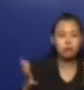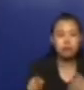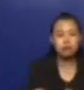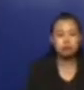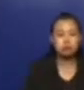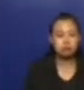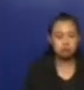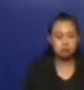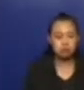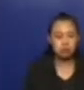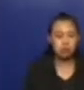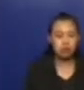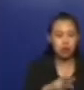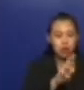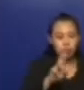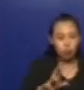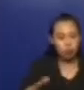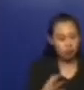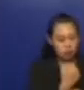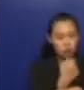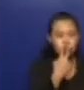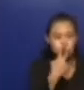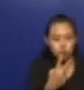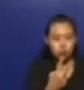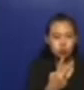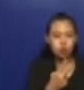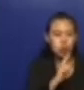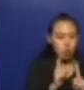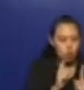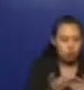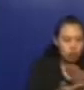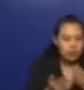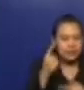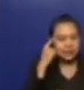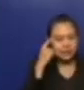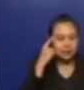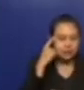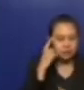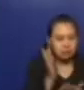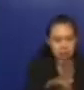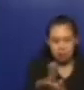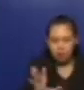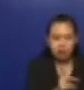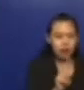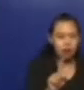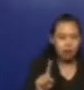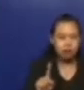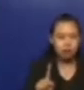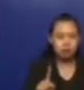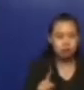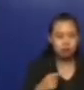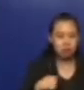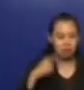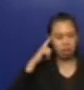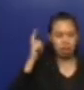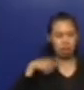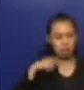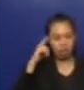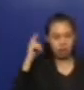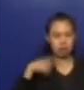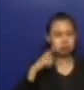คุยระบบทางการเมืองระบบการคิดสัดส่วนชาวบ้านถามผมบอกผมทำไม่เป็นผม